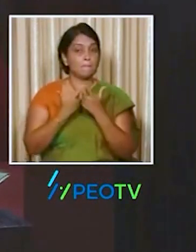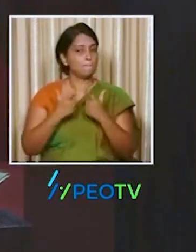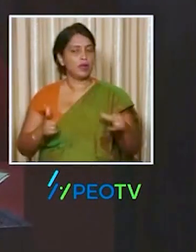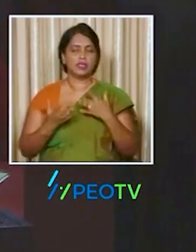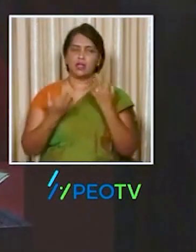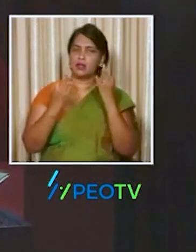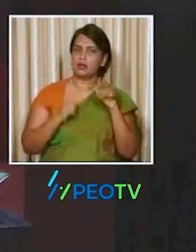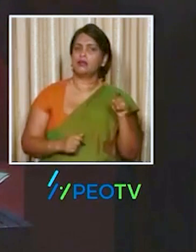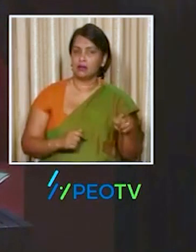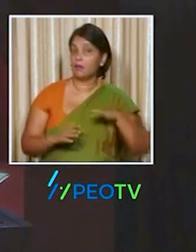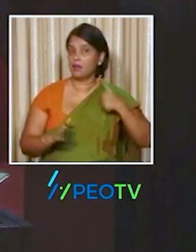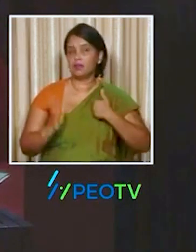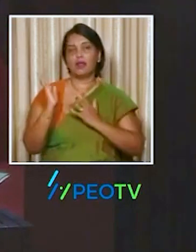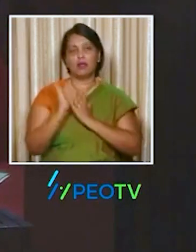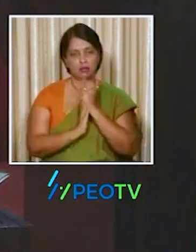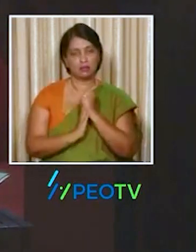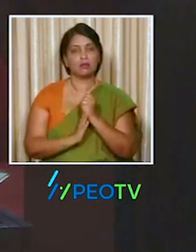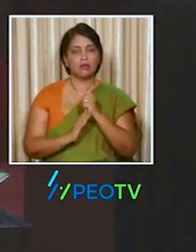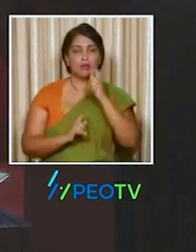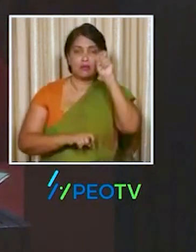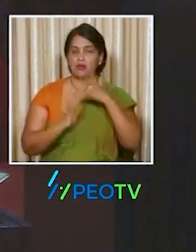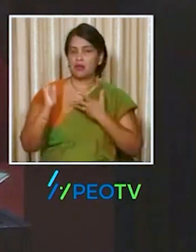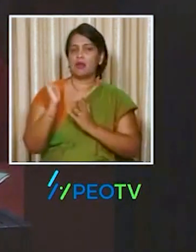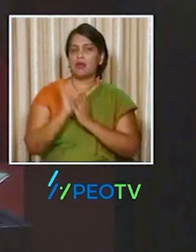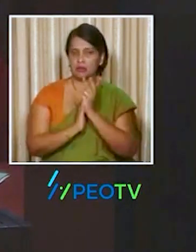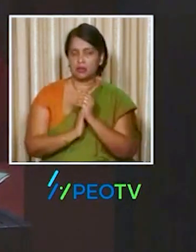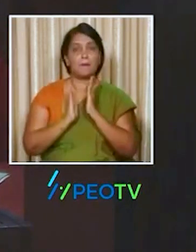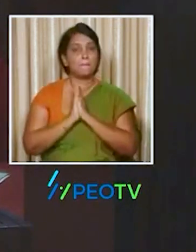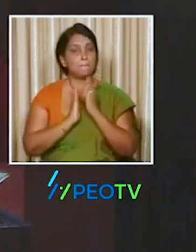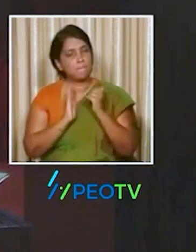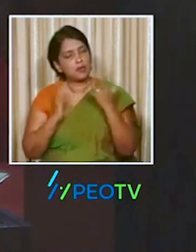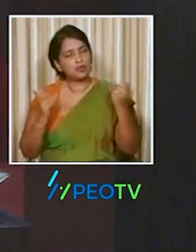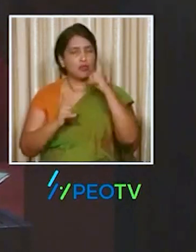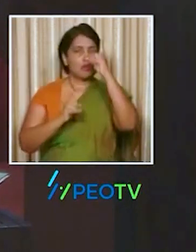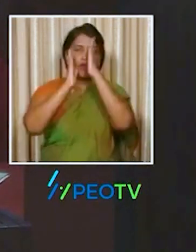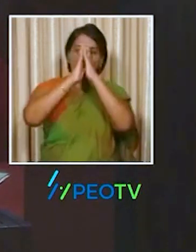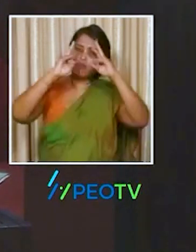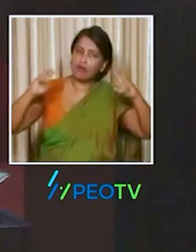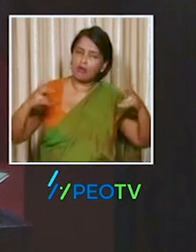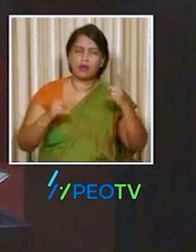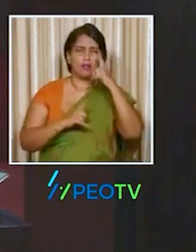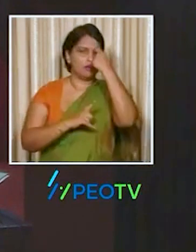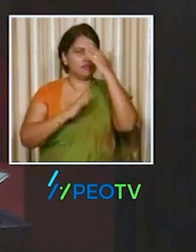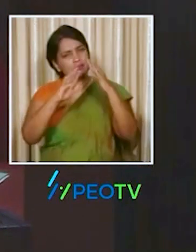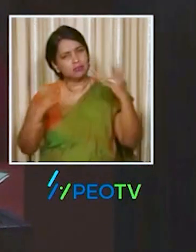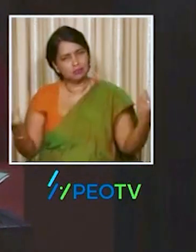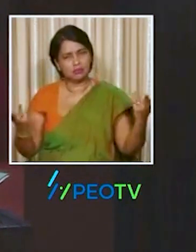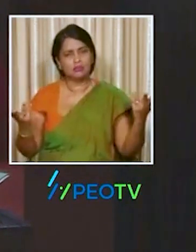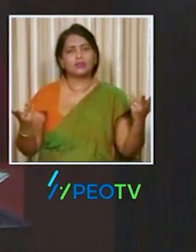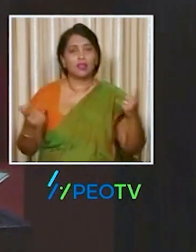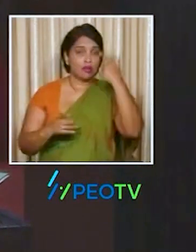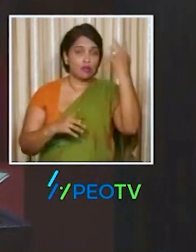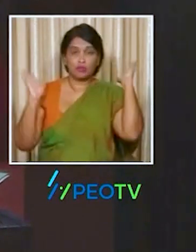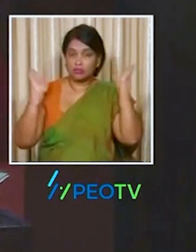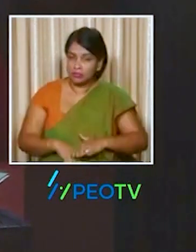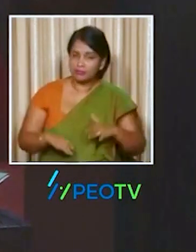නිදහස තිබෙනවා. ඒක මූලික අයිතියක්. ඒක මානව අයිතියක්. පන්සලක් හෝ වේවා, කෝවිලක් හෝ වේවා, දේවස්ථානයක් හෝ වේවා, පල්ලියක්